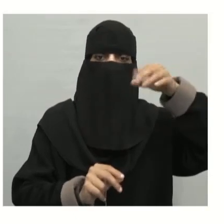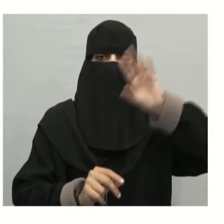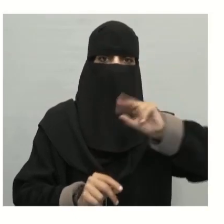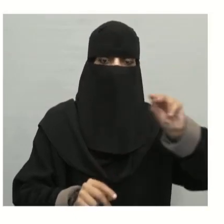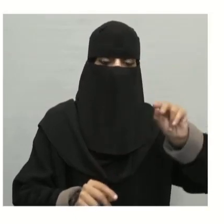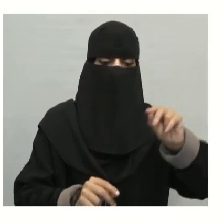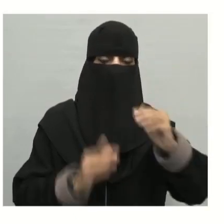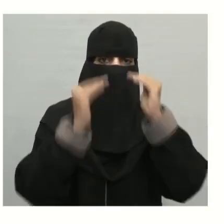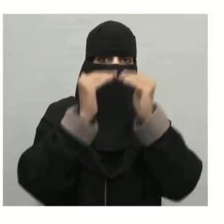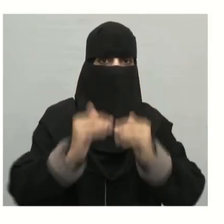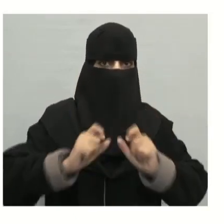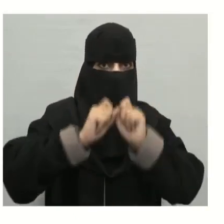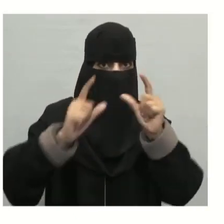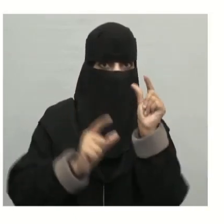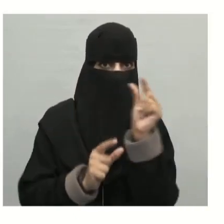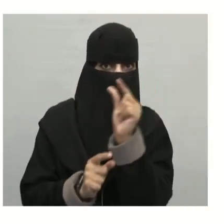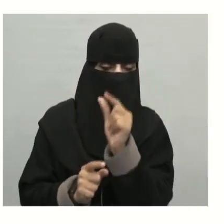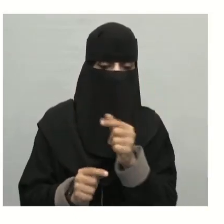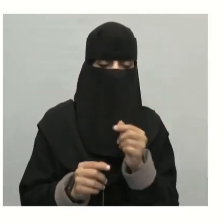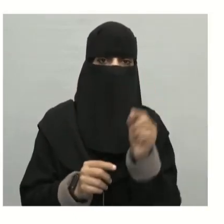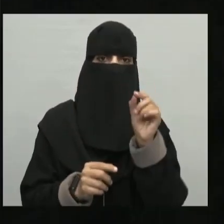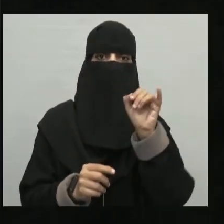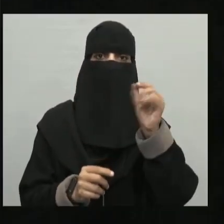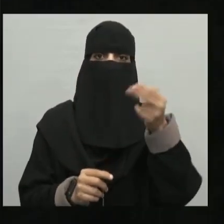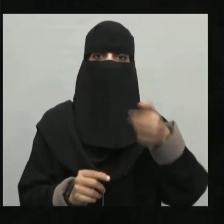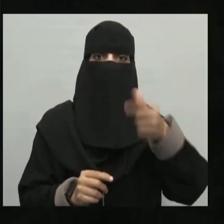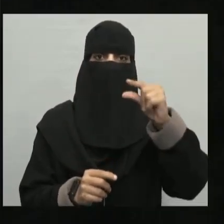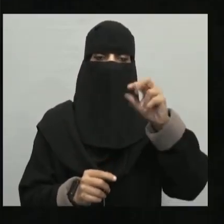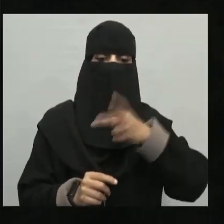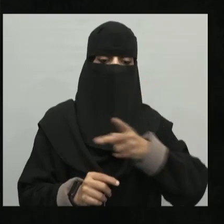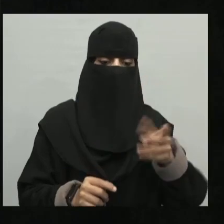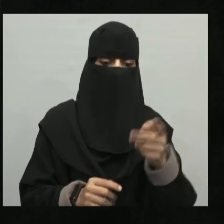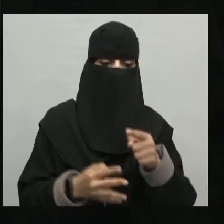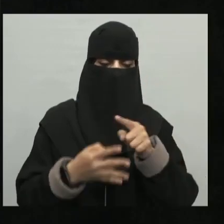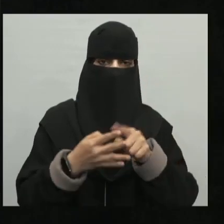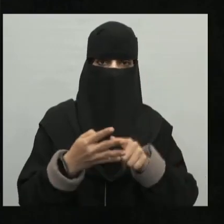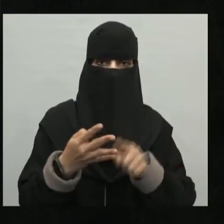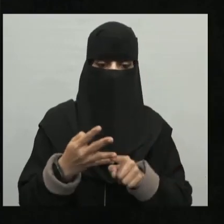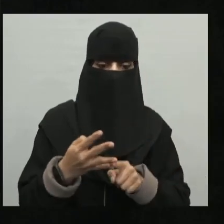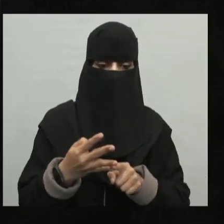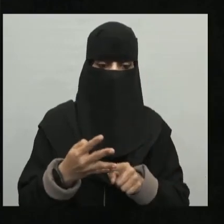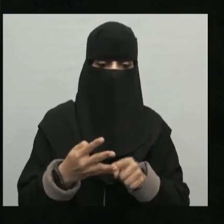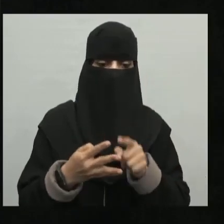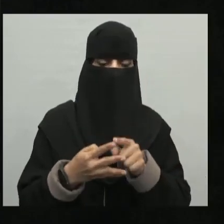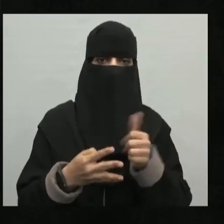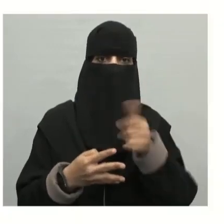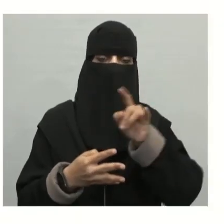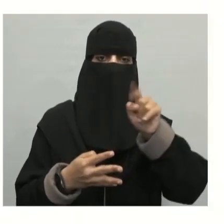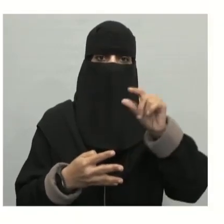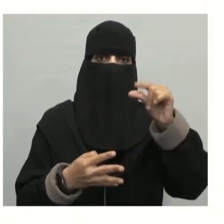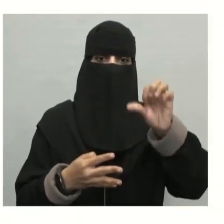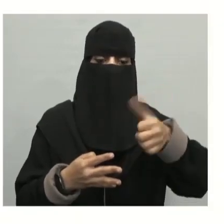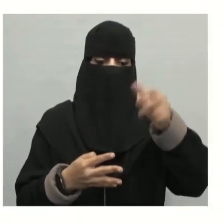والترتيب الواضح للحبيبات المعدنيه هناك اربعه انواع للصخور المتورقه الاردواز